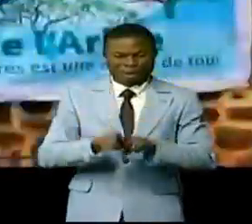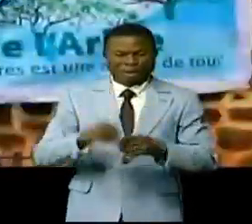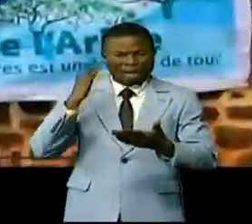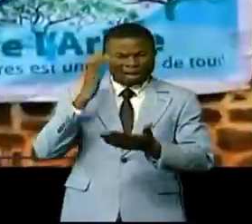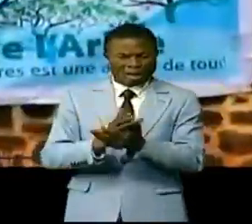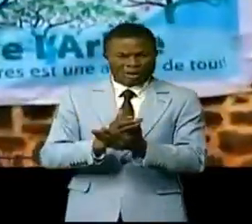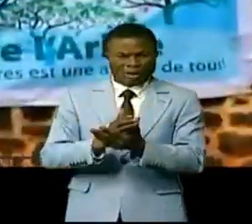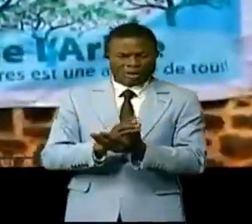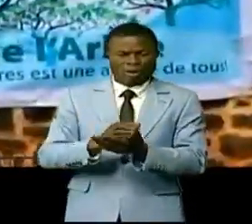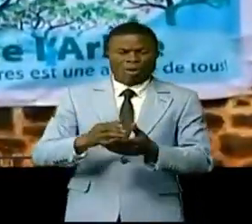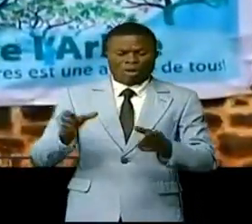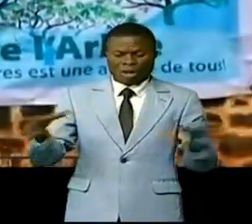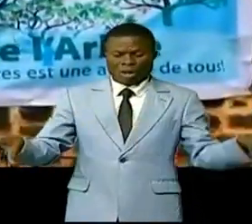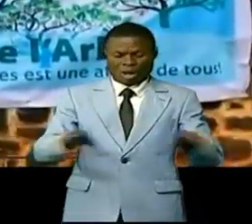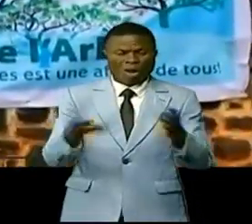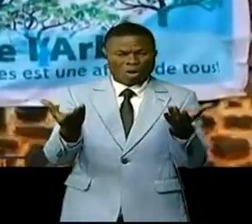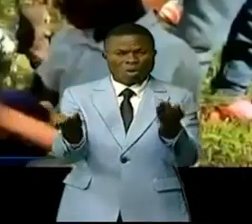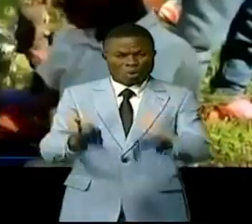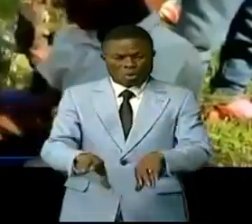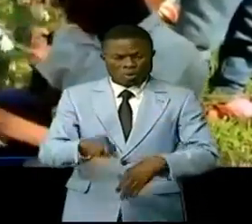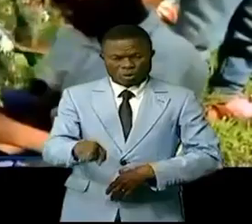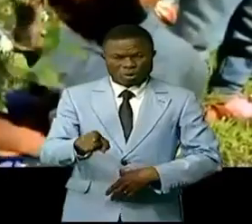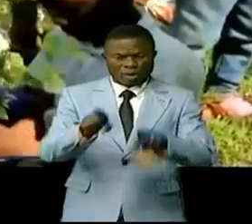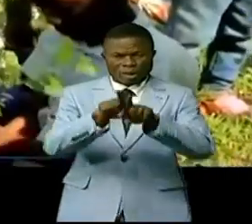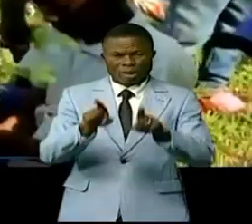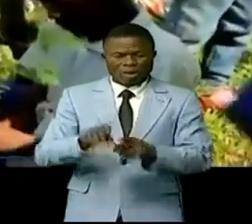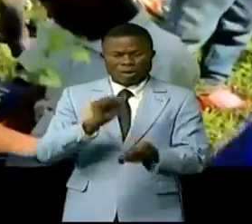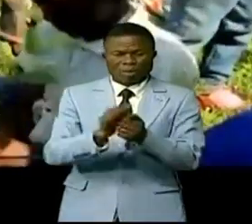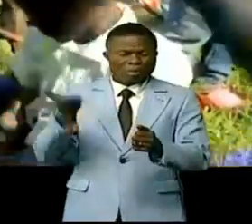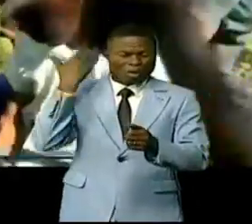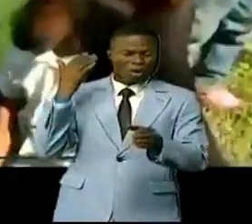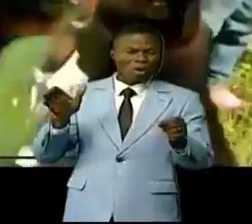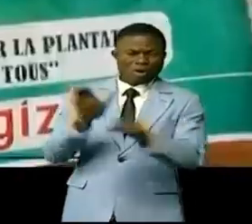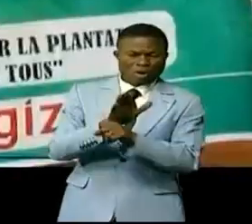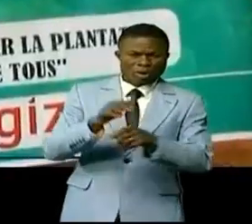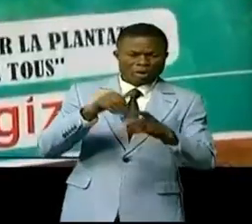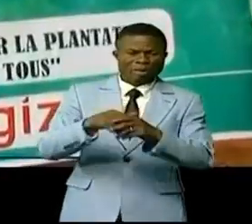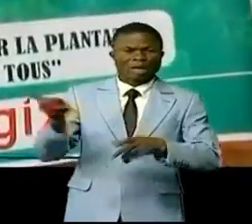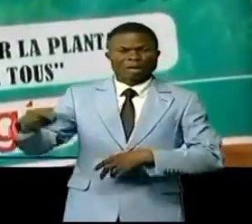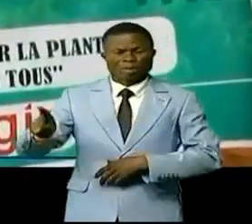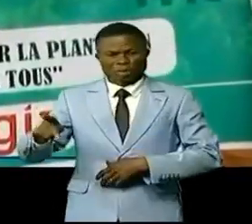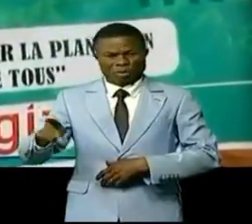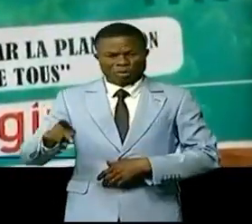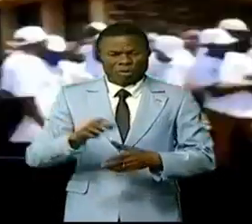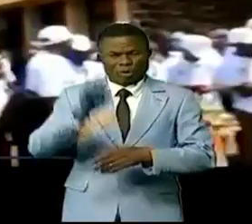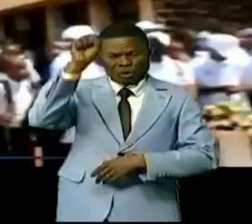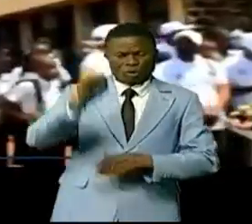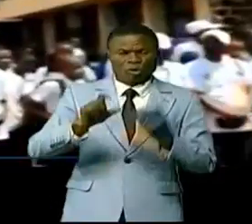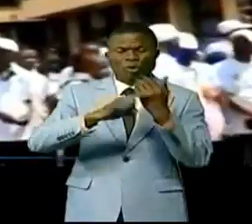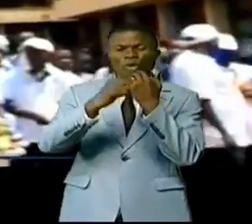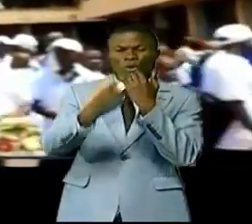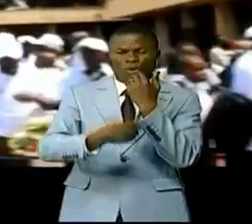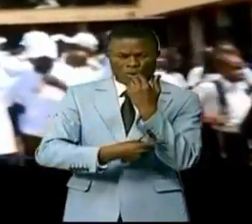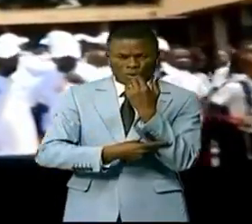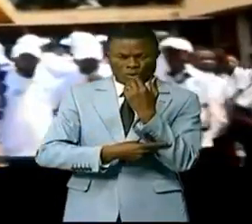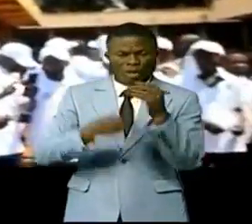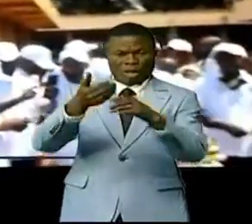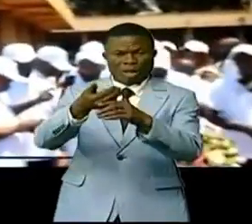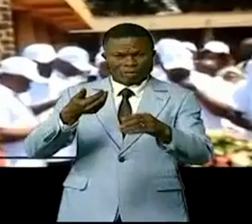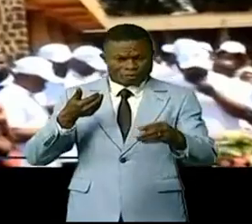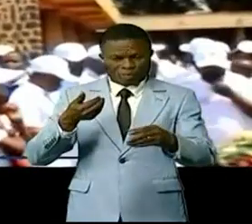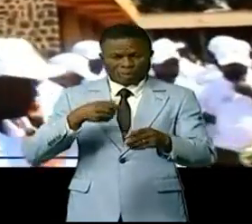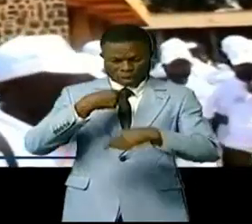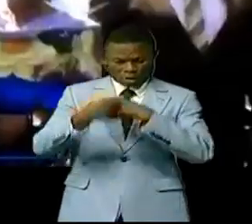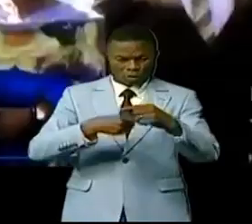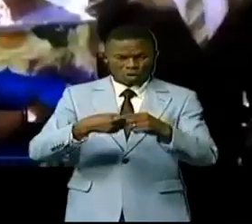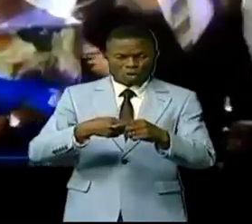contre les érosions fréquentes et contre les inondations observées dans la province du Sud Kivu. Disons qu'avant le